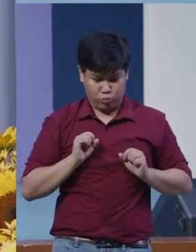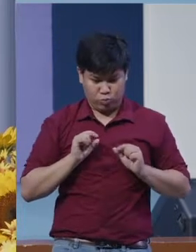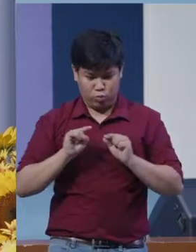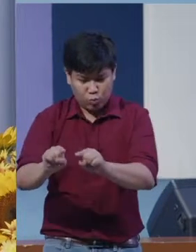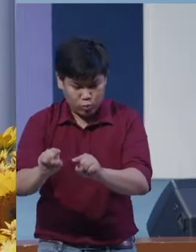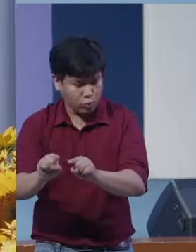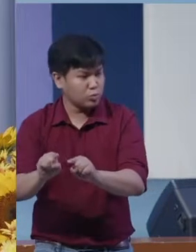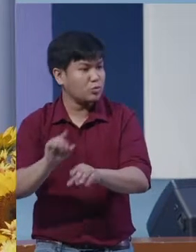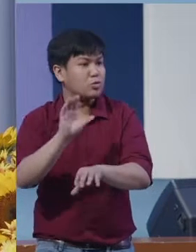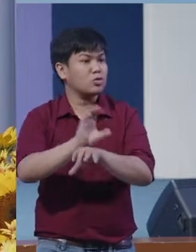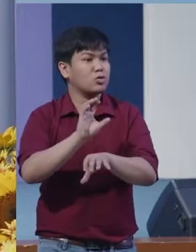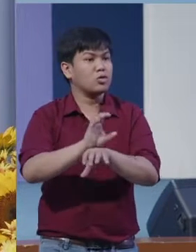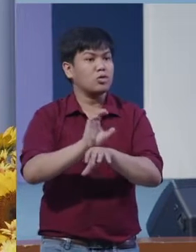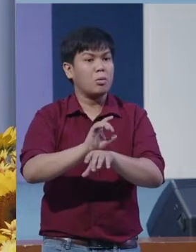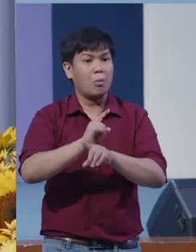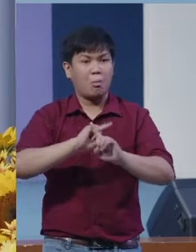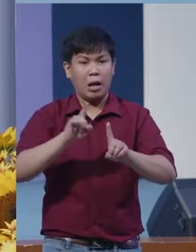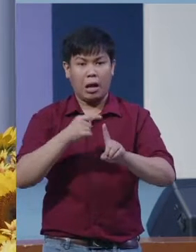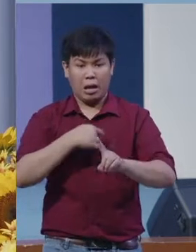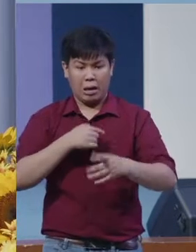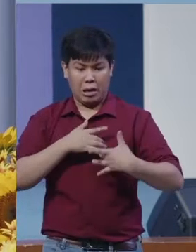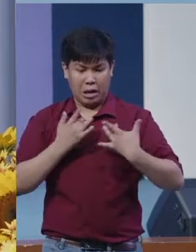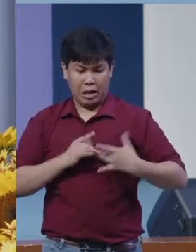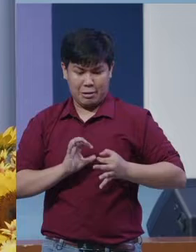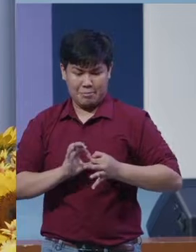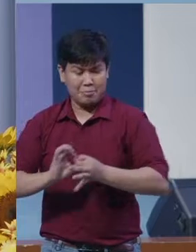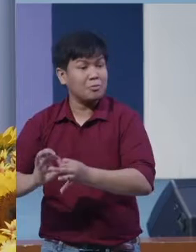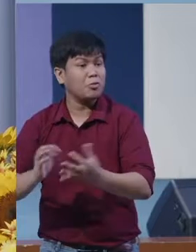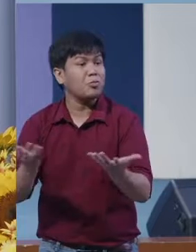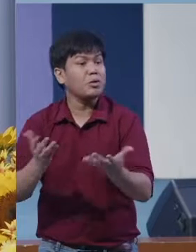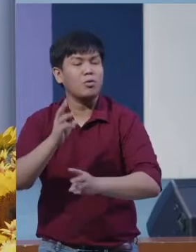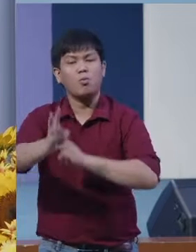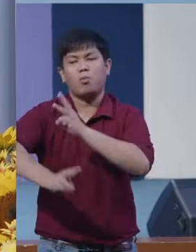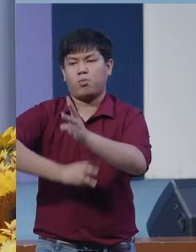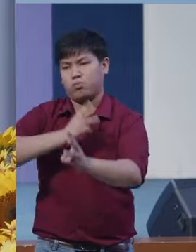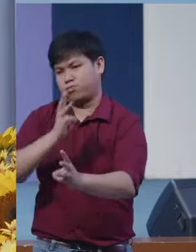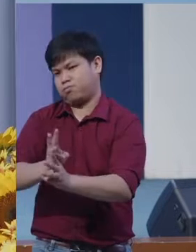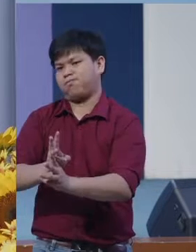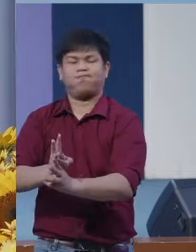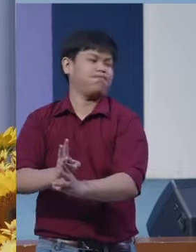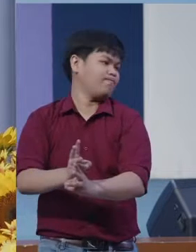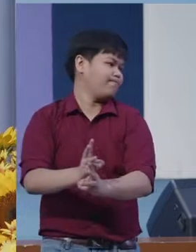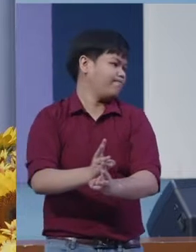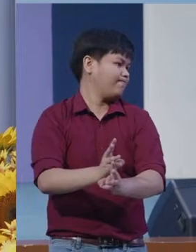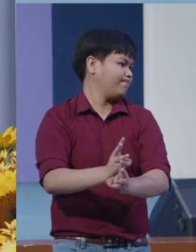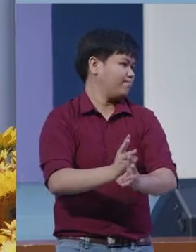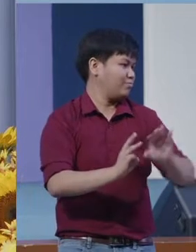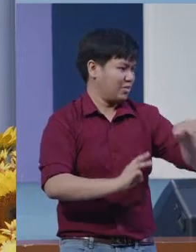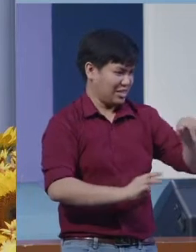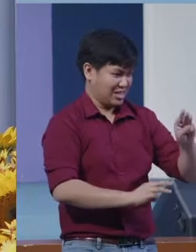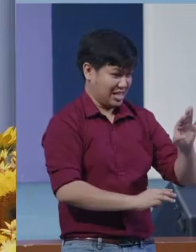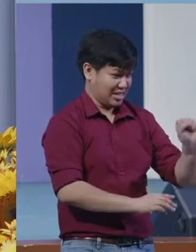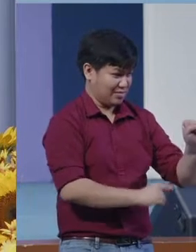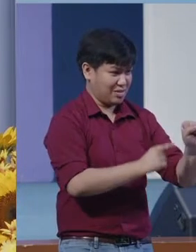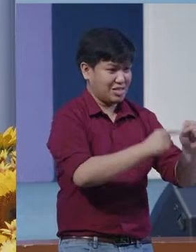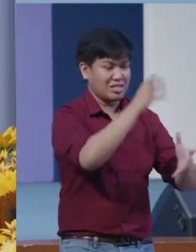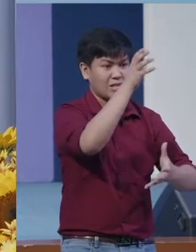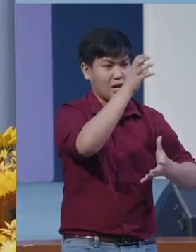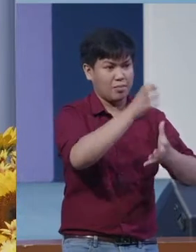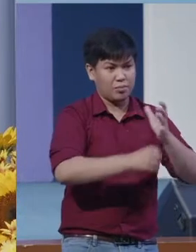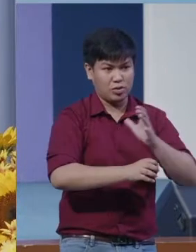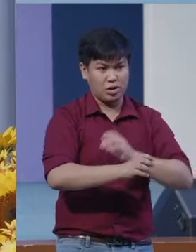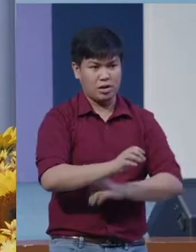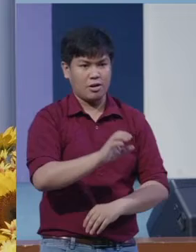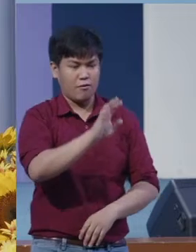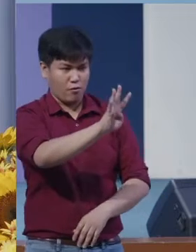churches na sinusulatan ni James. Tapos makikita nyo sa James chapter 4, sa verses 6